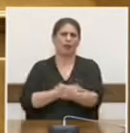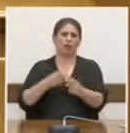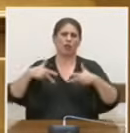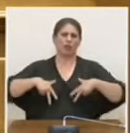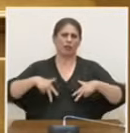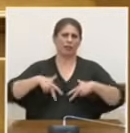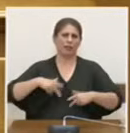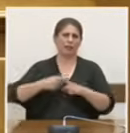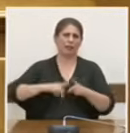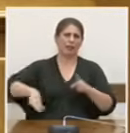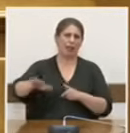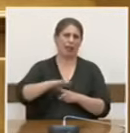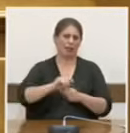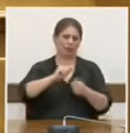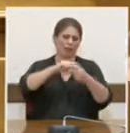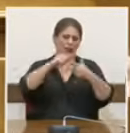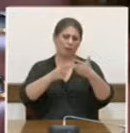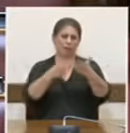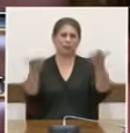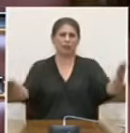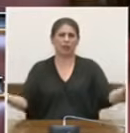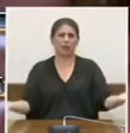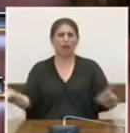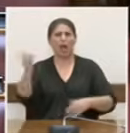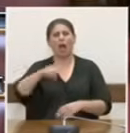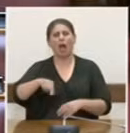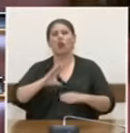κάτι άλλο. Δεν υπάρχει.